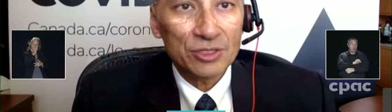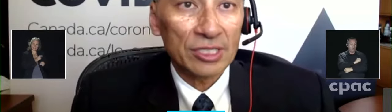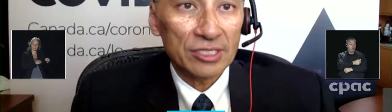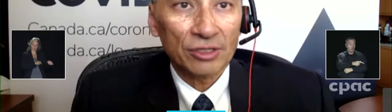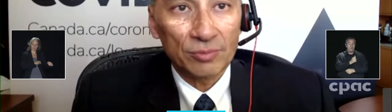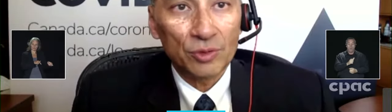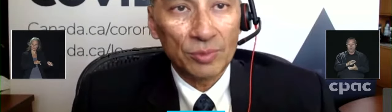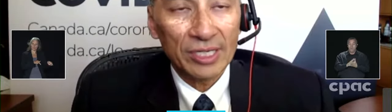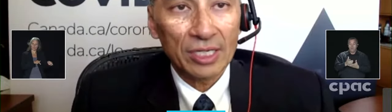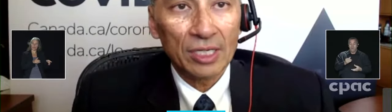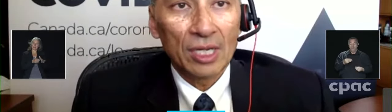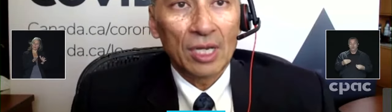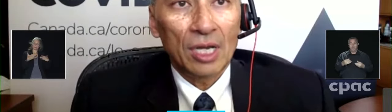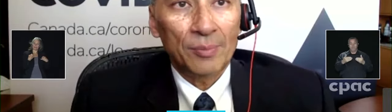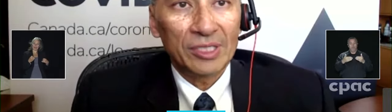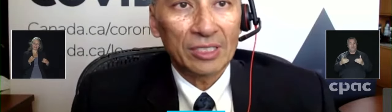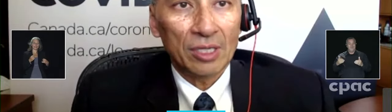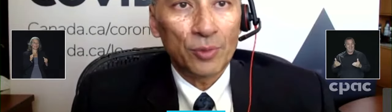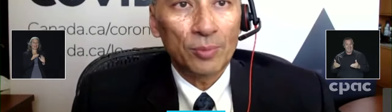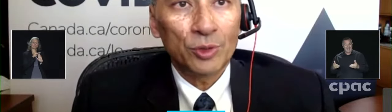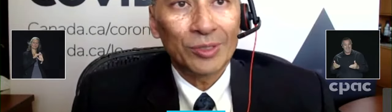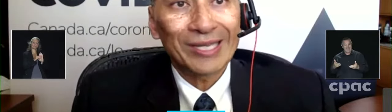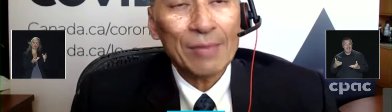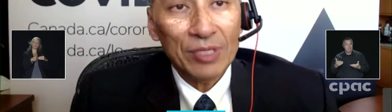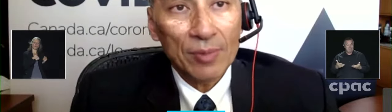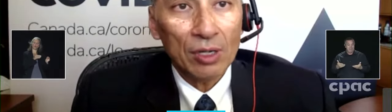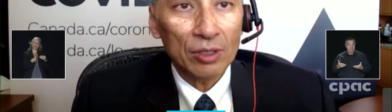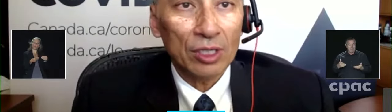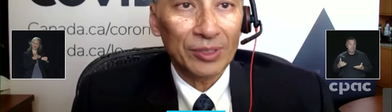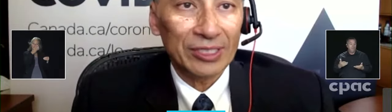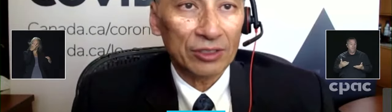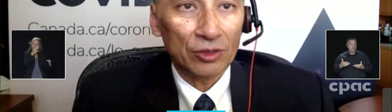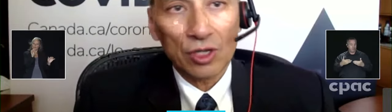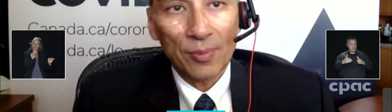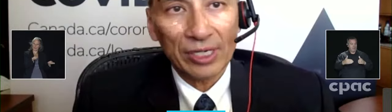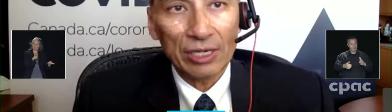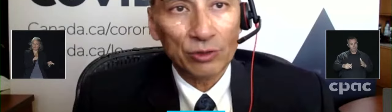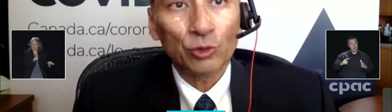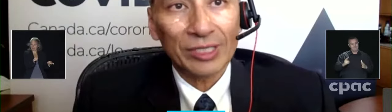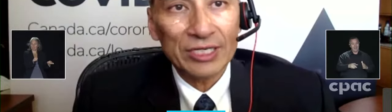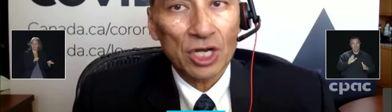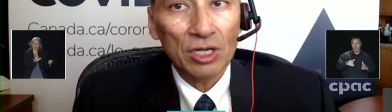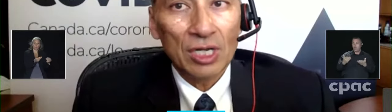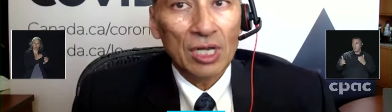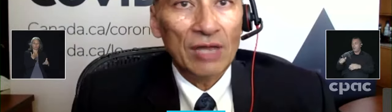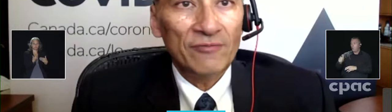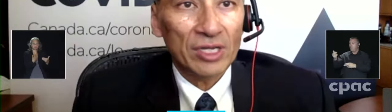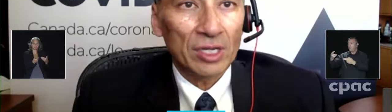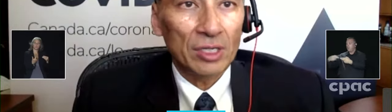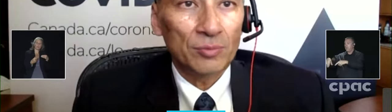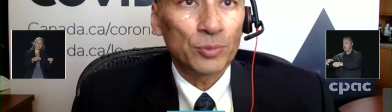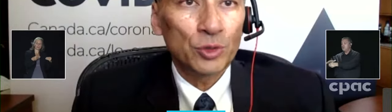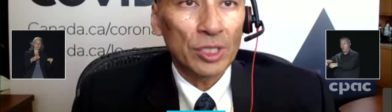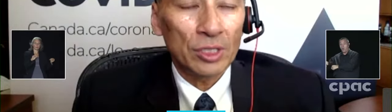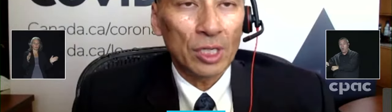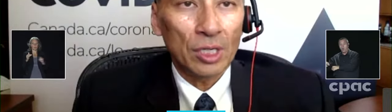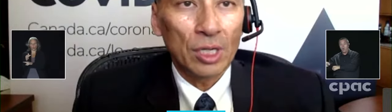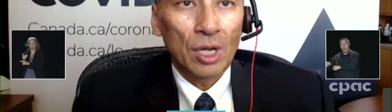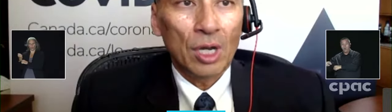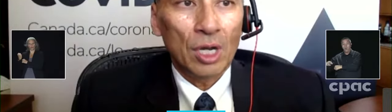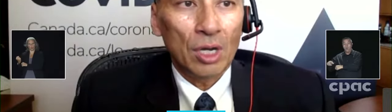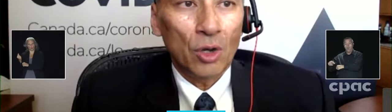d'assouplir les mesures de santé publique peut-être un peu plus rapidement que peut-être comparé à une autre région avec une